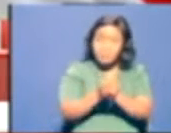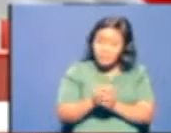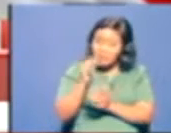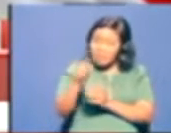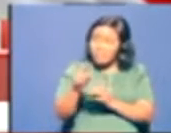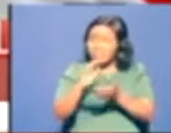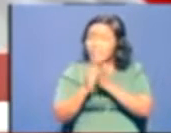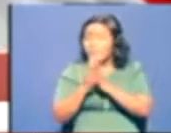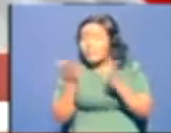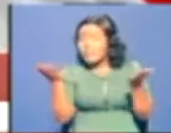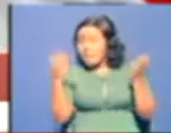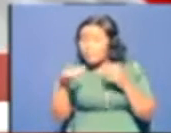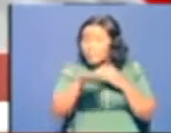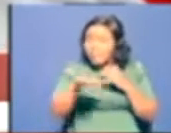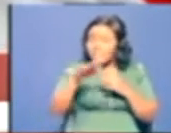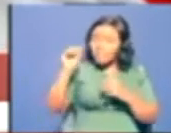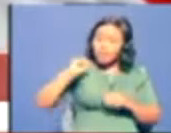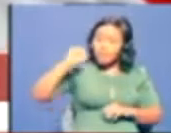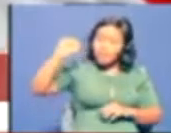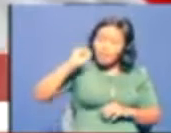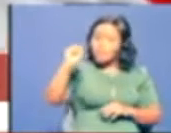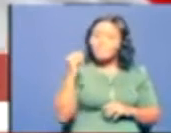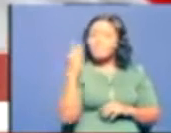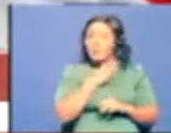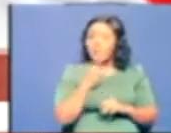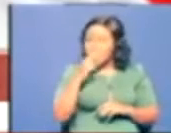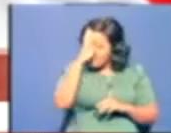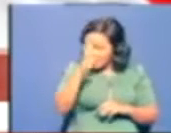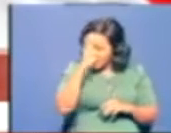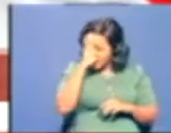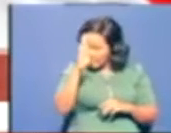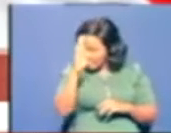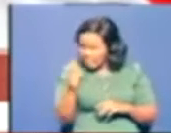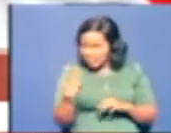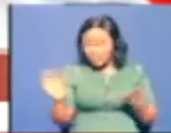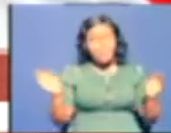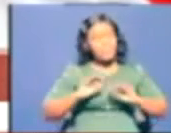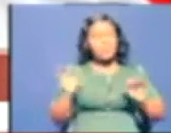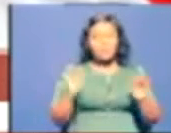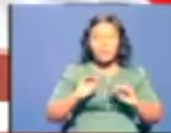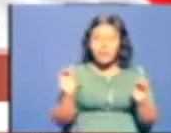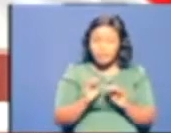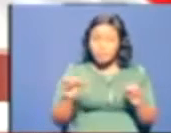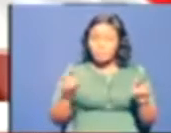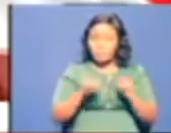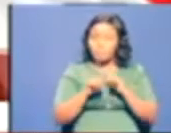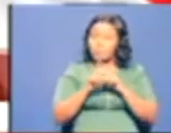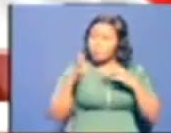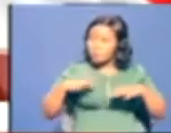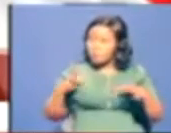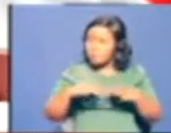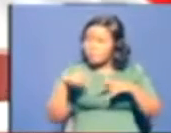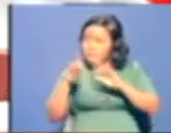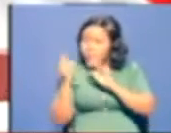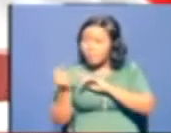where politics is going to be spewed every Sunday. Where people come and when they are given a chance to